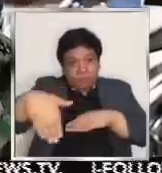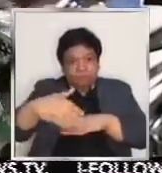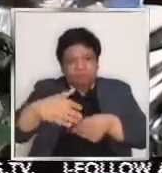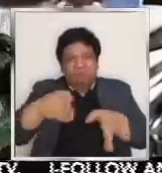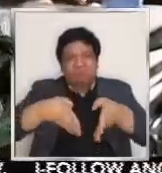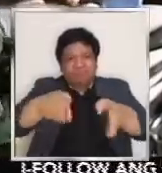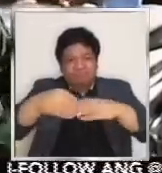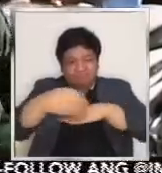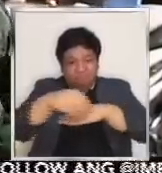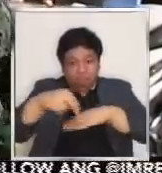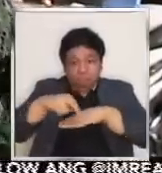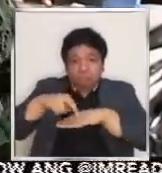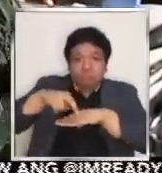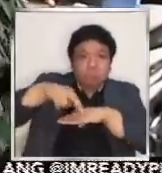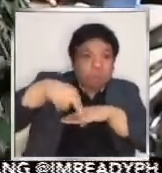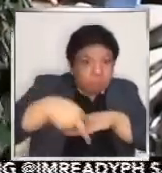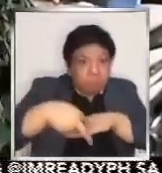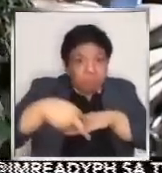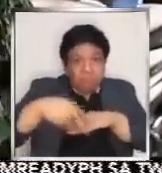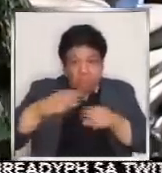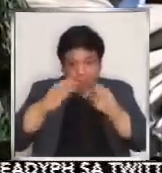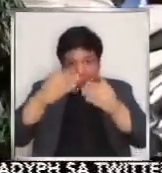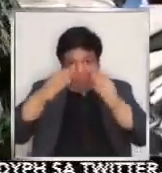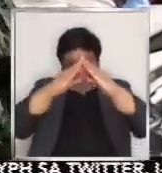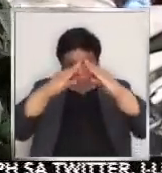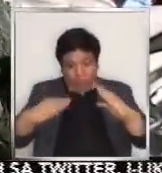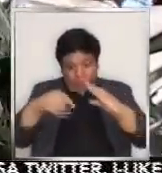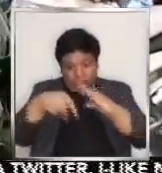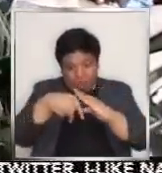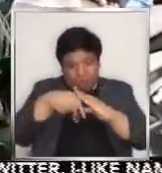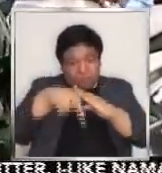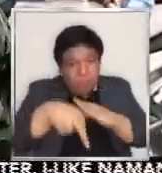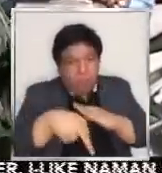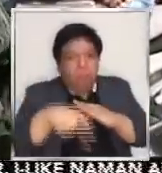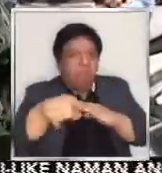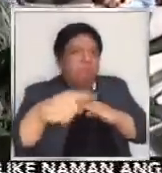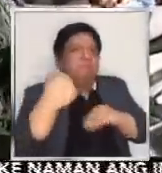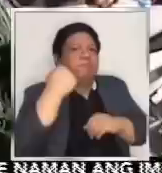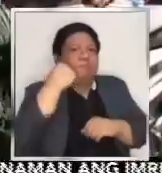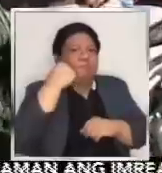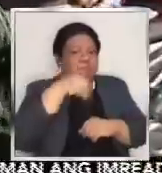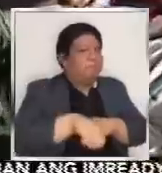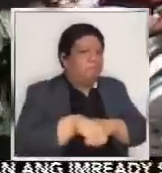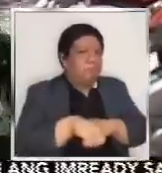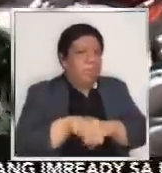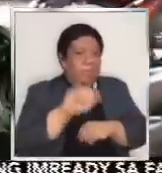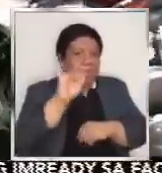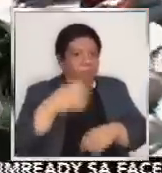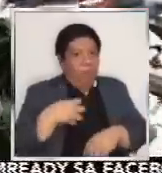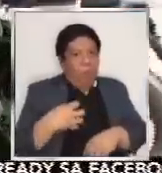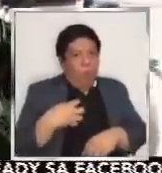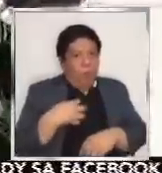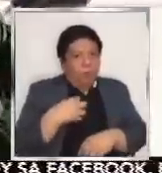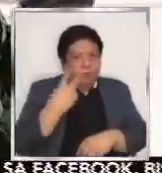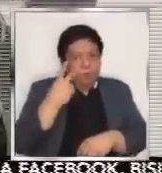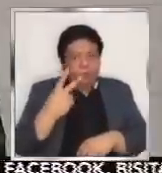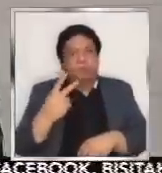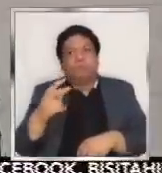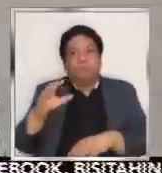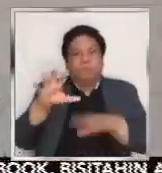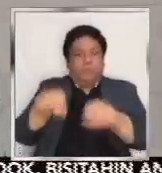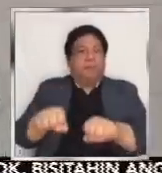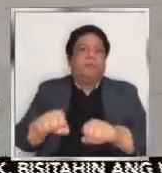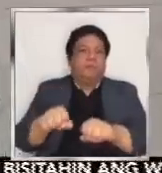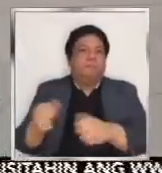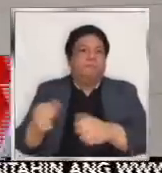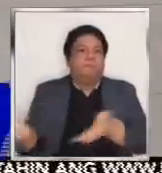main door ng bahay mo, liable ka na. So pag nakita ka ng kapulisan na nagro-roving, dadaling ka na. Kami